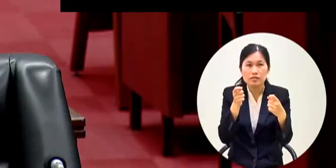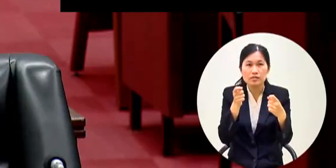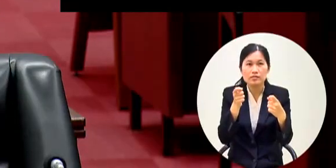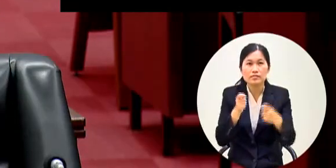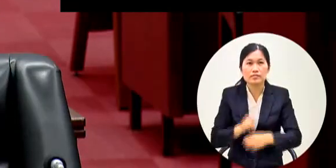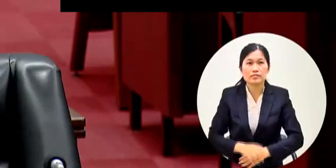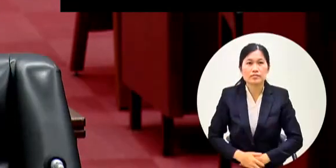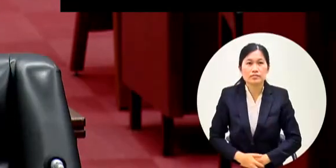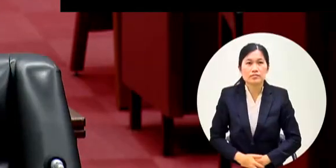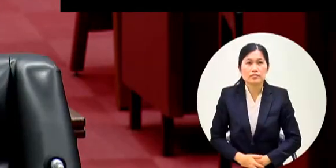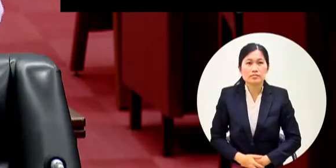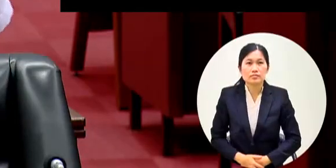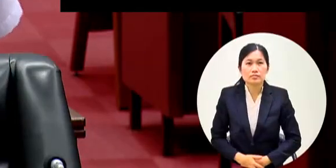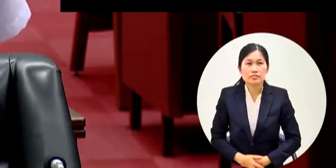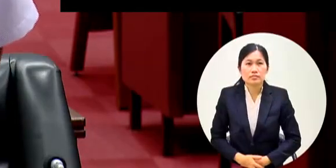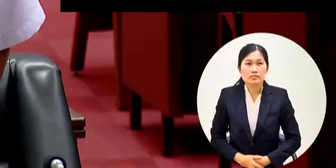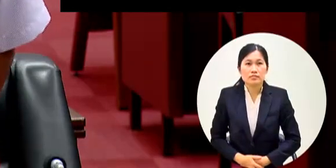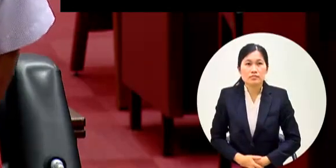来缩短，